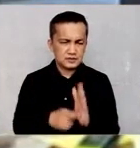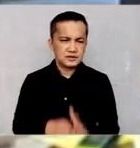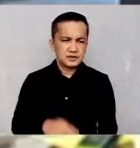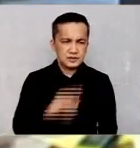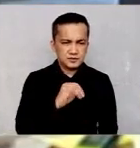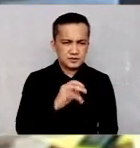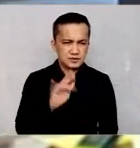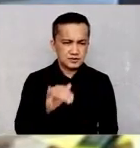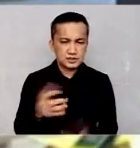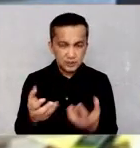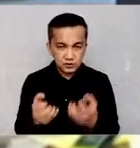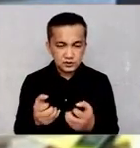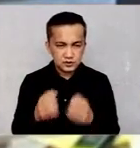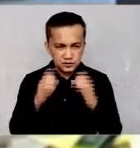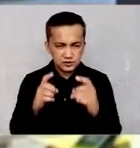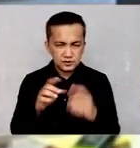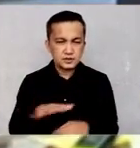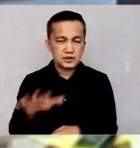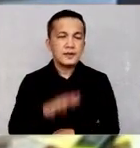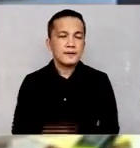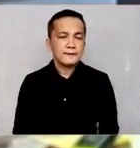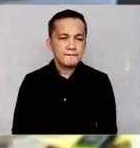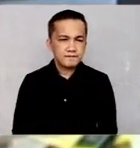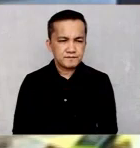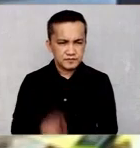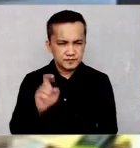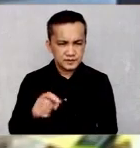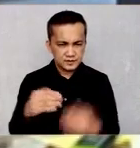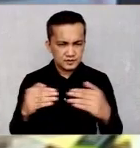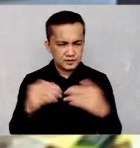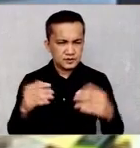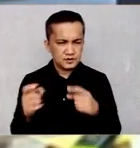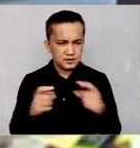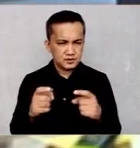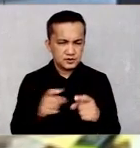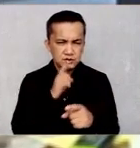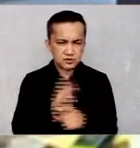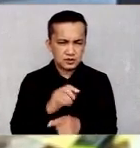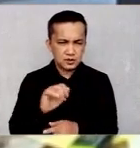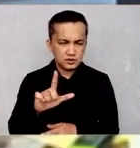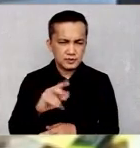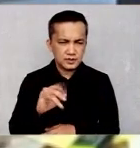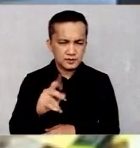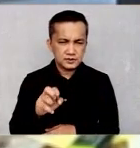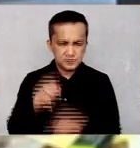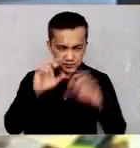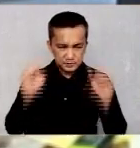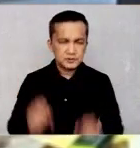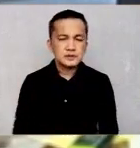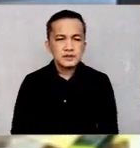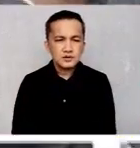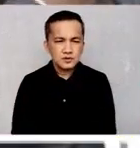to be educated. The rule must be clearly governing the actual parliamentary situation, Mr. President.